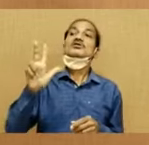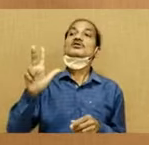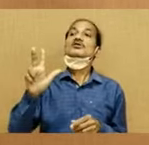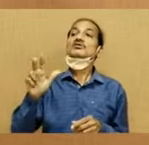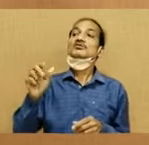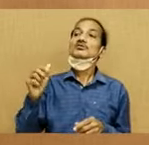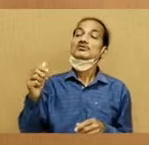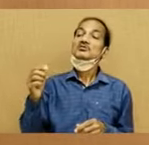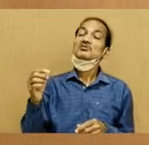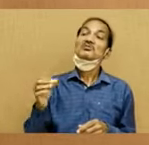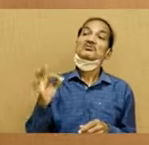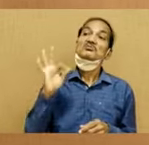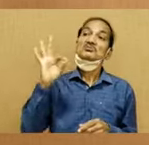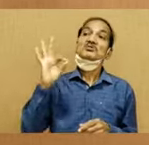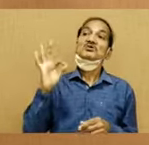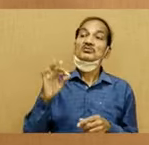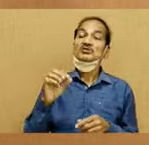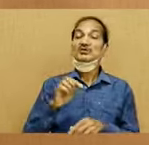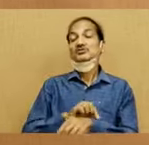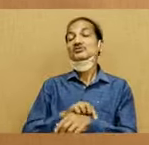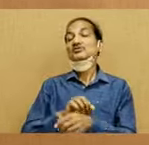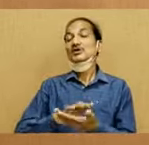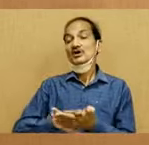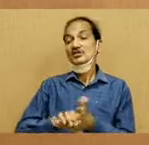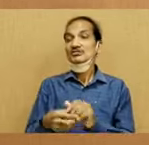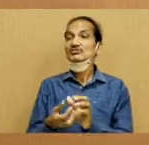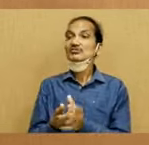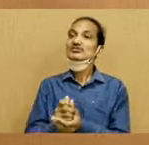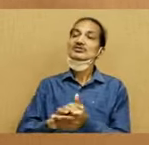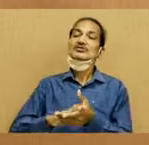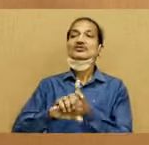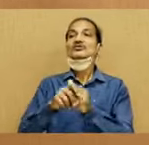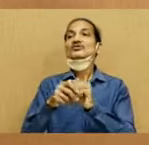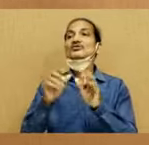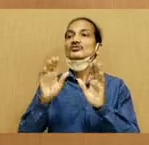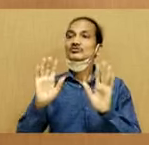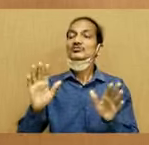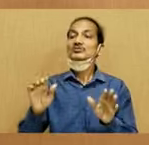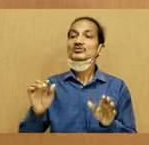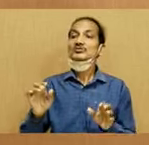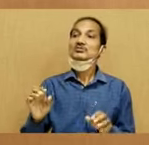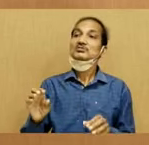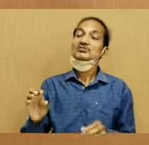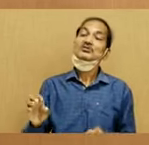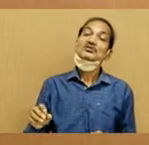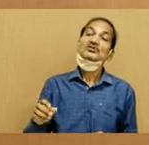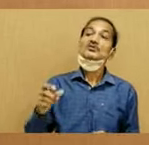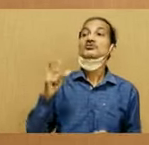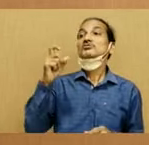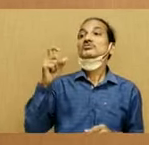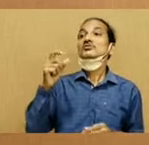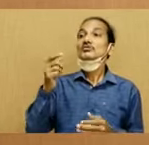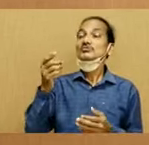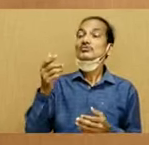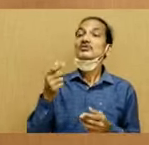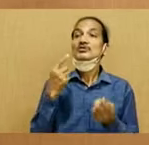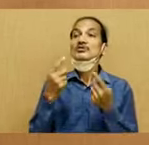ସଫା କରନ୍ତୁ। ସପ୍ତମ ଜିନିଷ ହେଲା ଯେ ମଶା କାମୁଡ଼ାରୁ ମଧ୍ୟ କରୋନା ସଂକ୍ରମିତ ହୋଇପାରେ।